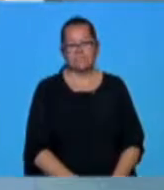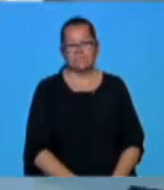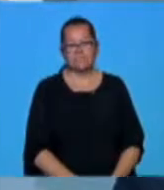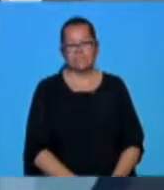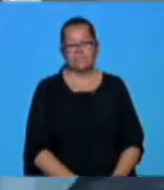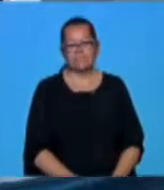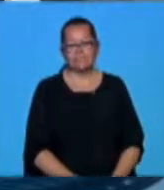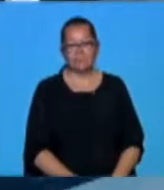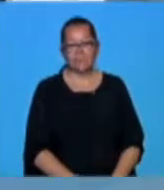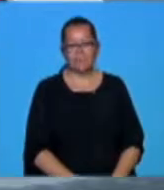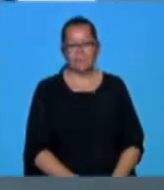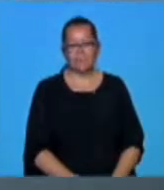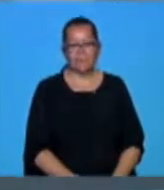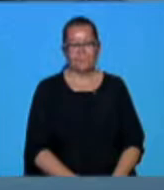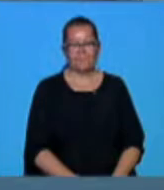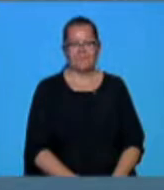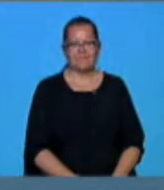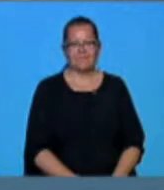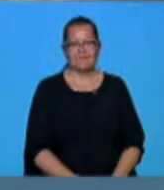Muzica